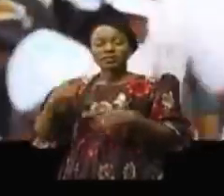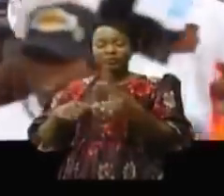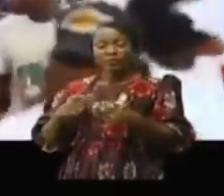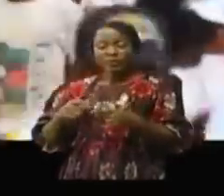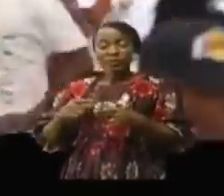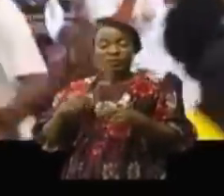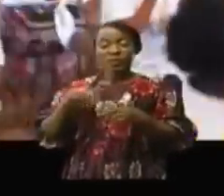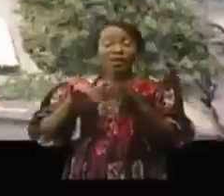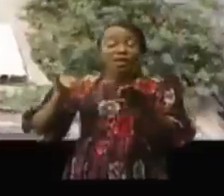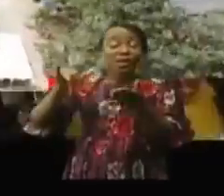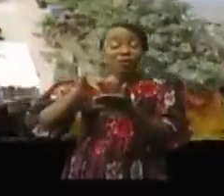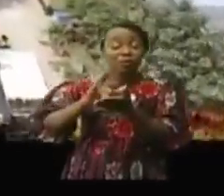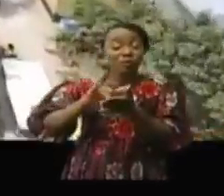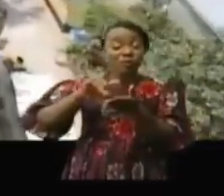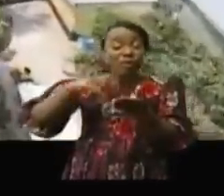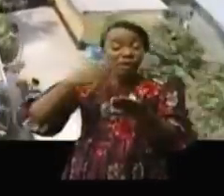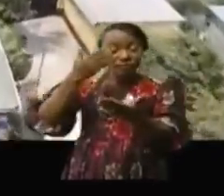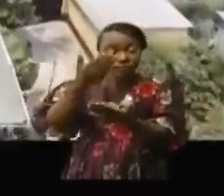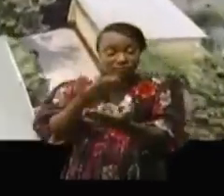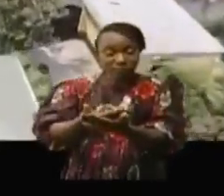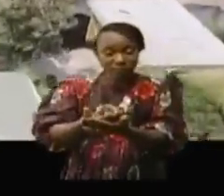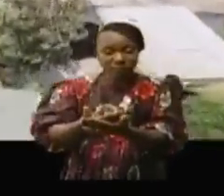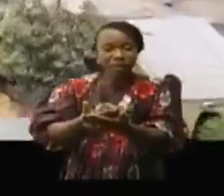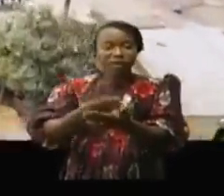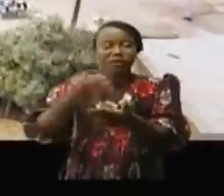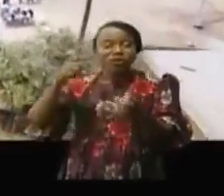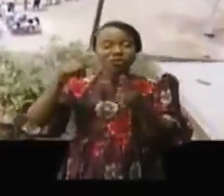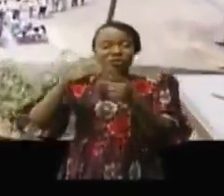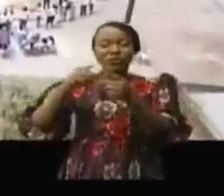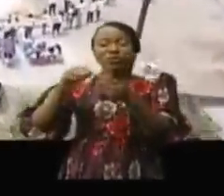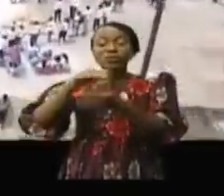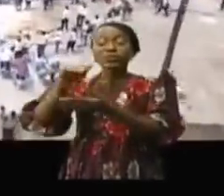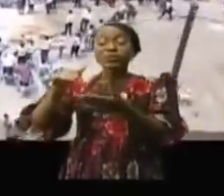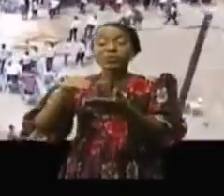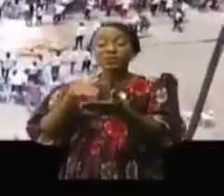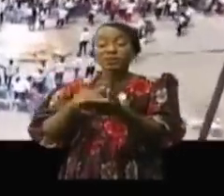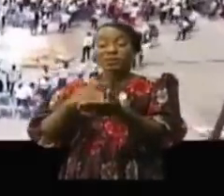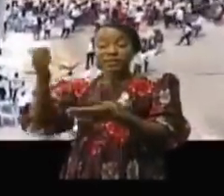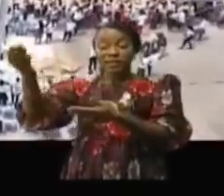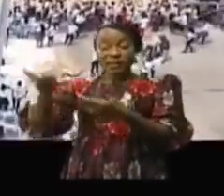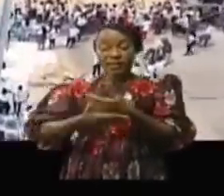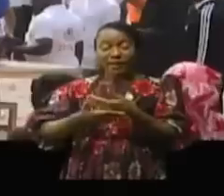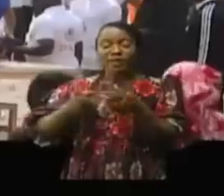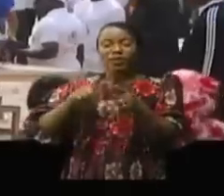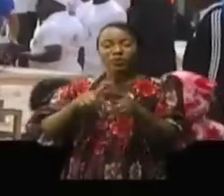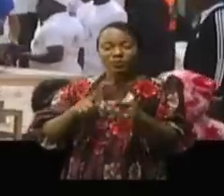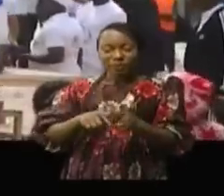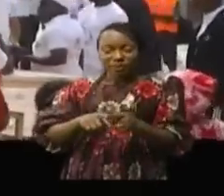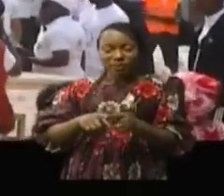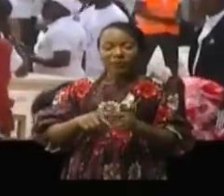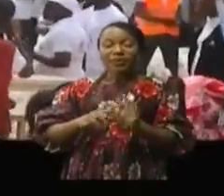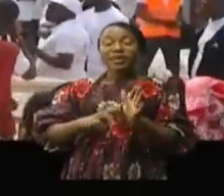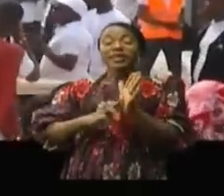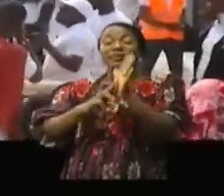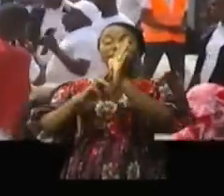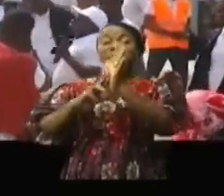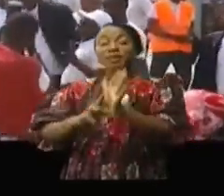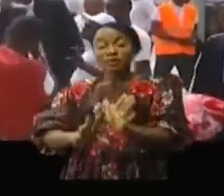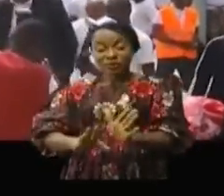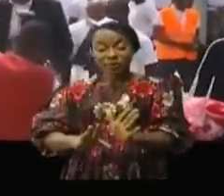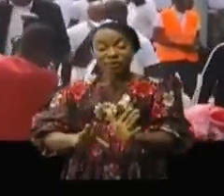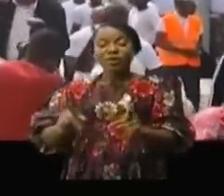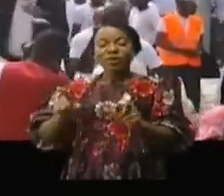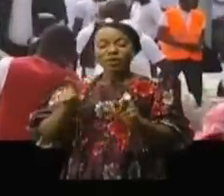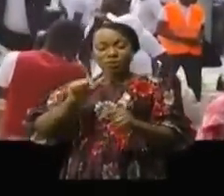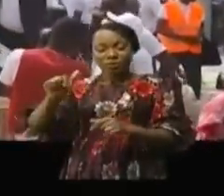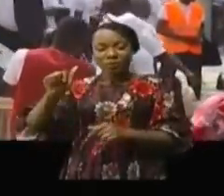international d'Ndjili pour chuter au centre d'accueil des Bibois. Sur la chair, le représentant légal de cette église, au-delà de la prédication,